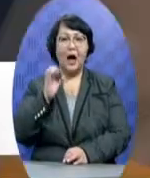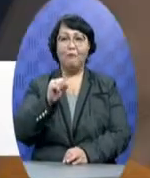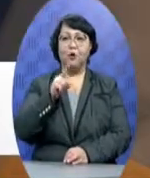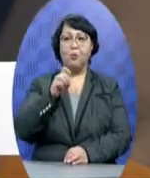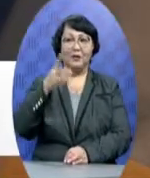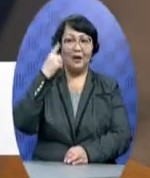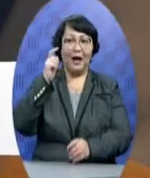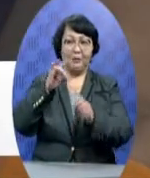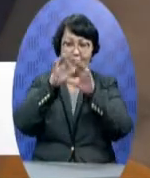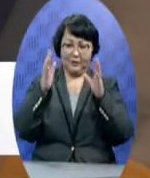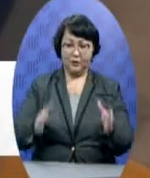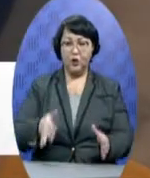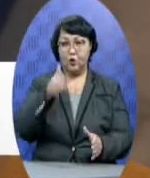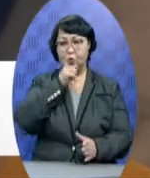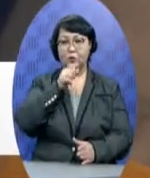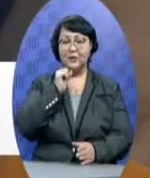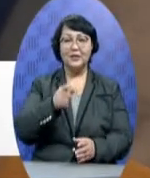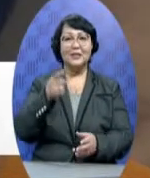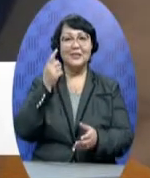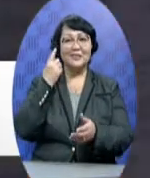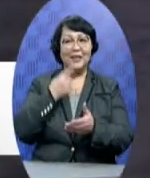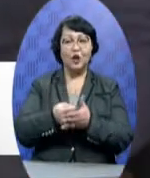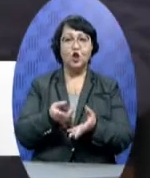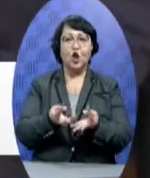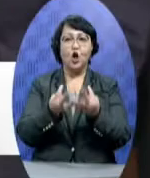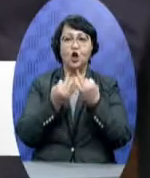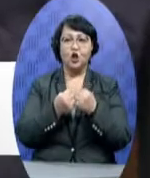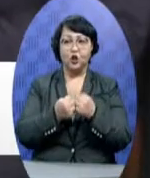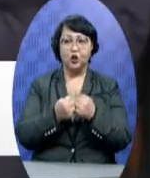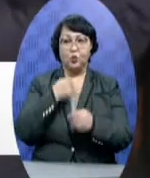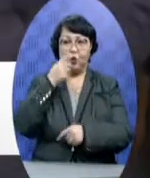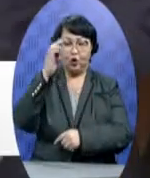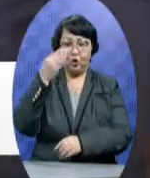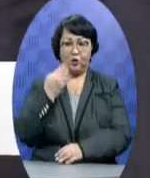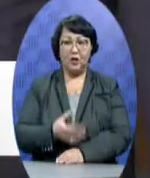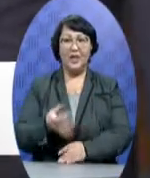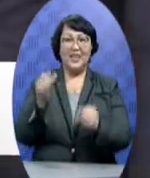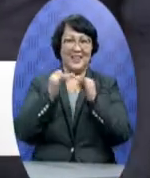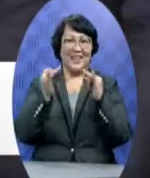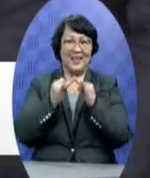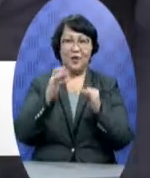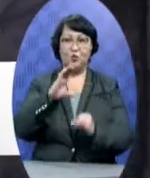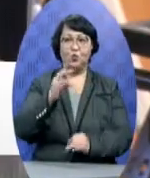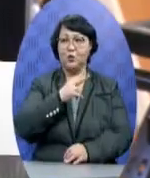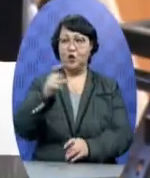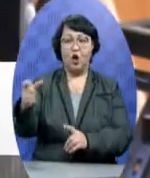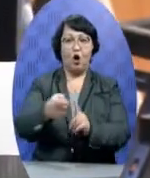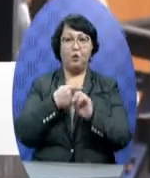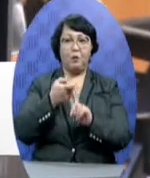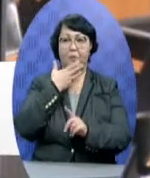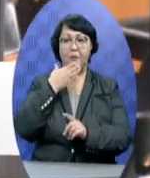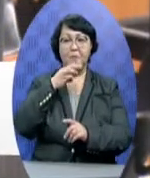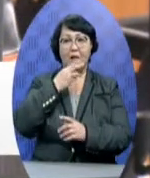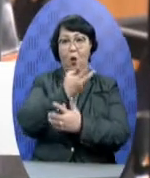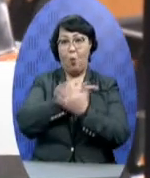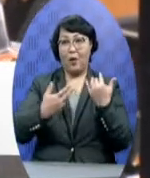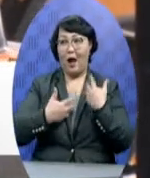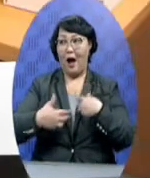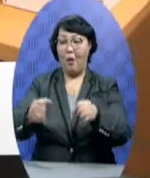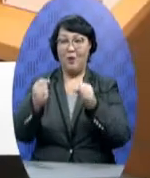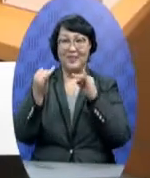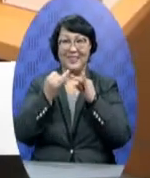танилцсан нууцлал санал тооллогын талаар тодруулж өгсөн юм а. За автомат машинууд интернет сүлжээнд холбогддоггүй учраас мэдээлэл алдах эсвэл ямар нэгэн